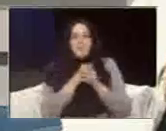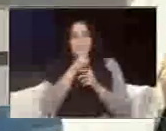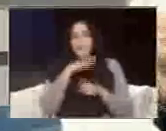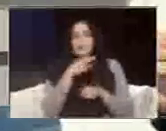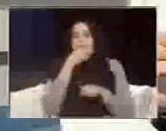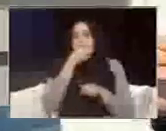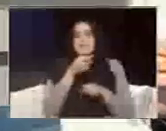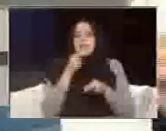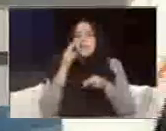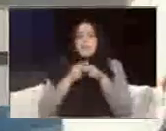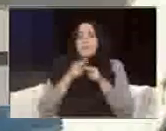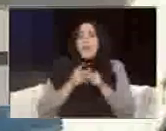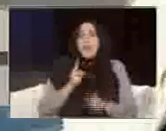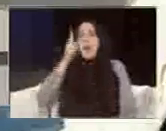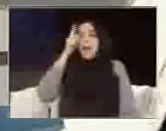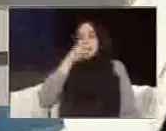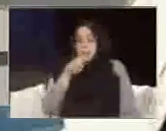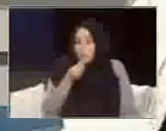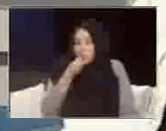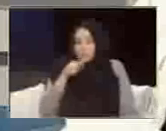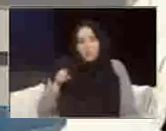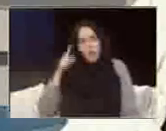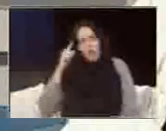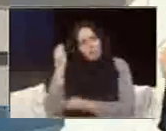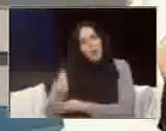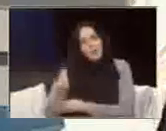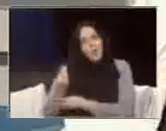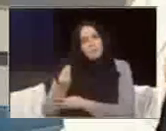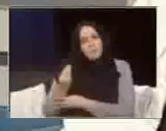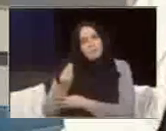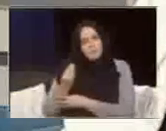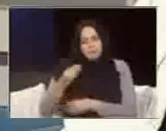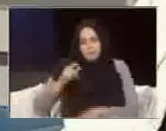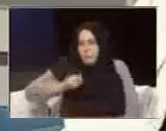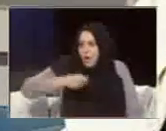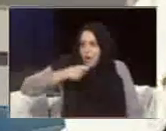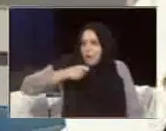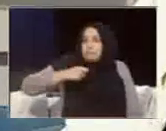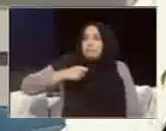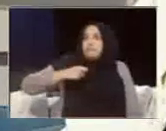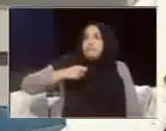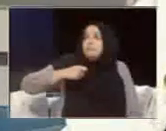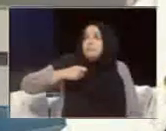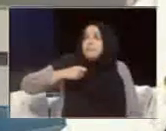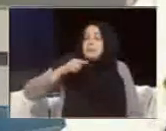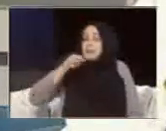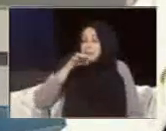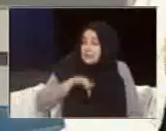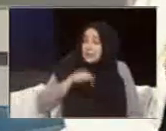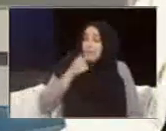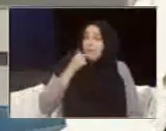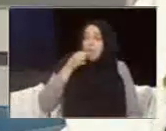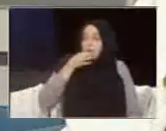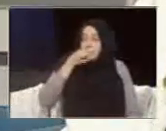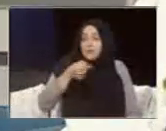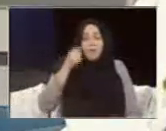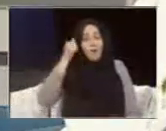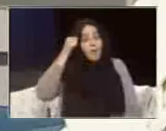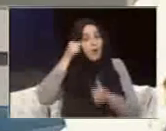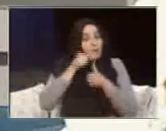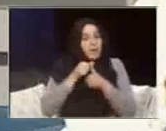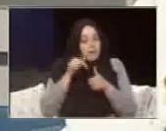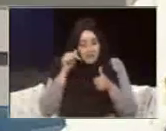وسلم سم الله، وهذا الطفل الصغير وهو يأكل ويتناول الغذاء، ولكن لابد أن يتذكر بأن